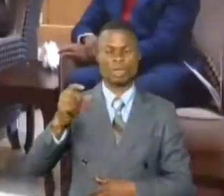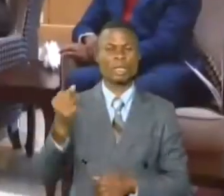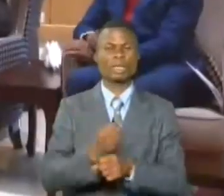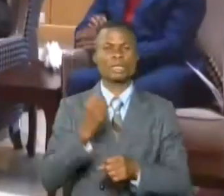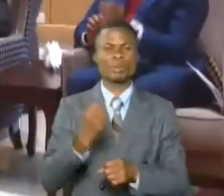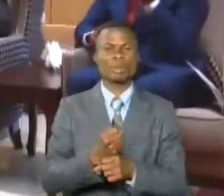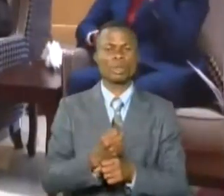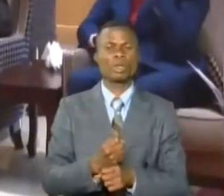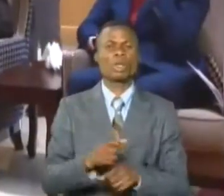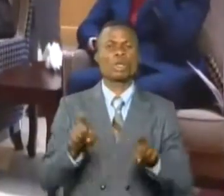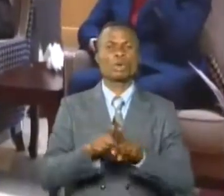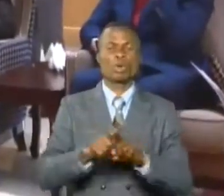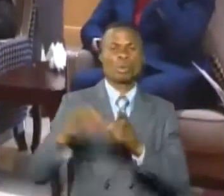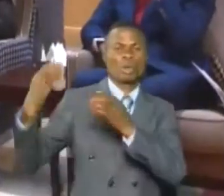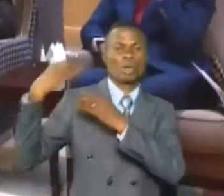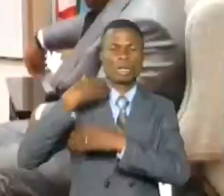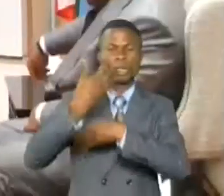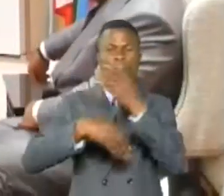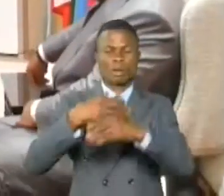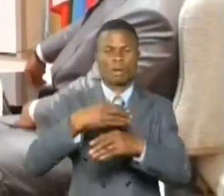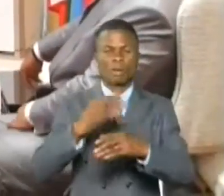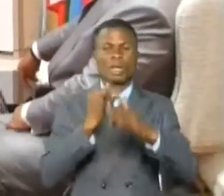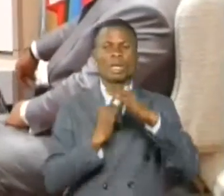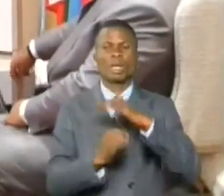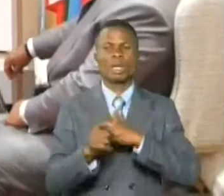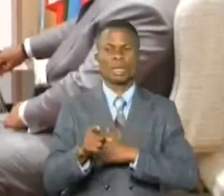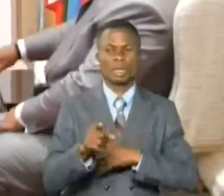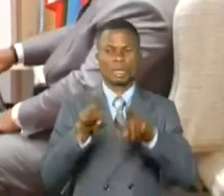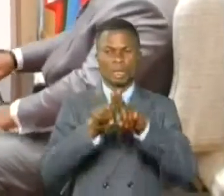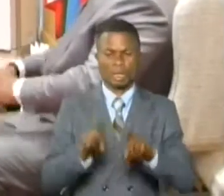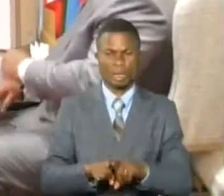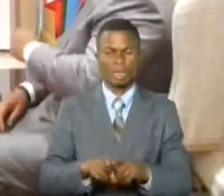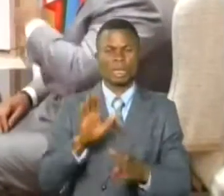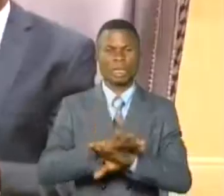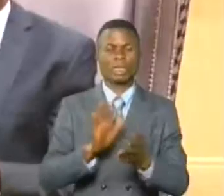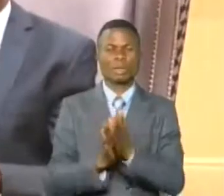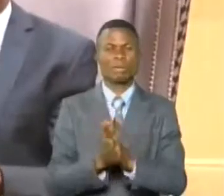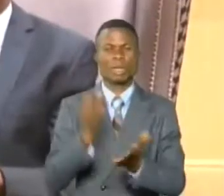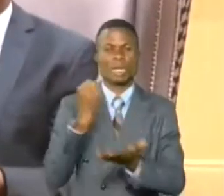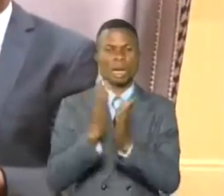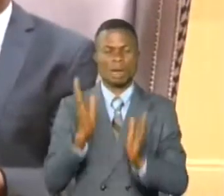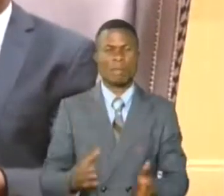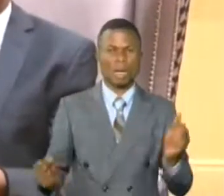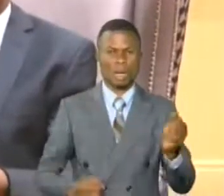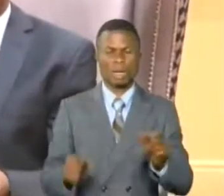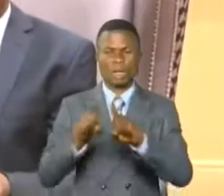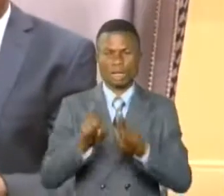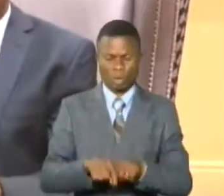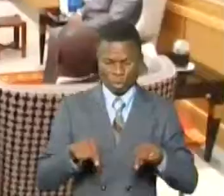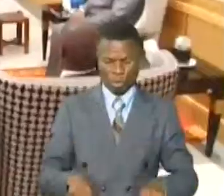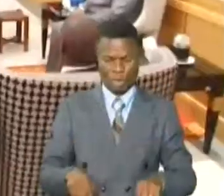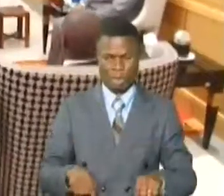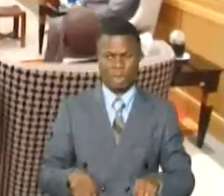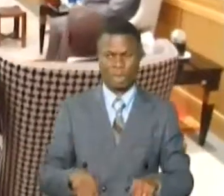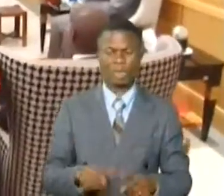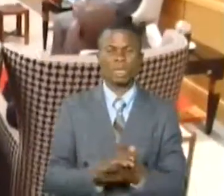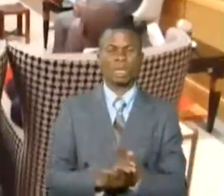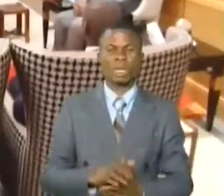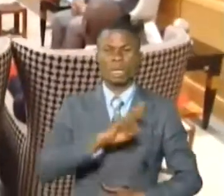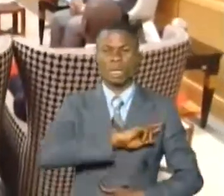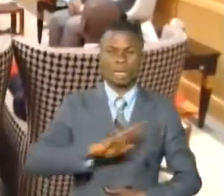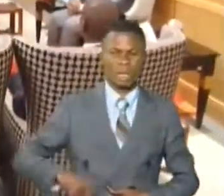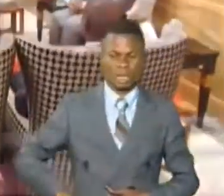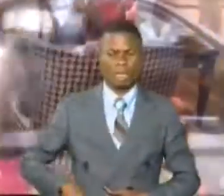exerçait les fonctions de chargé d'affaires intérimaire. Il a été ensuite ambassadeur en Angola et en République démocratique de São Tomé